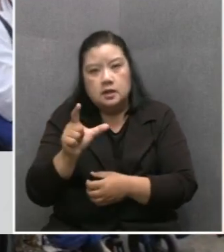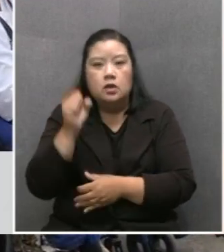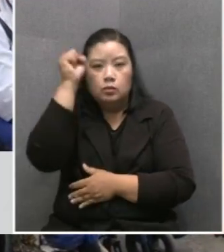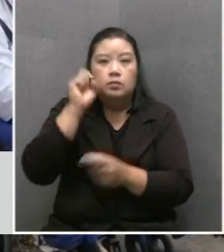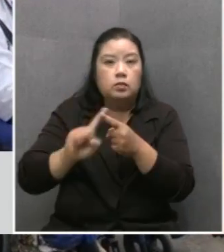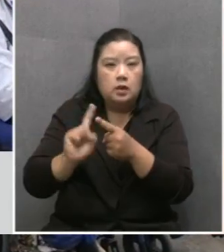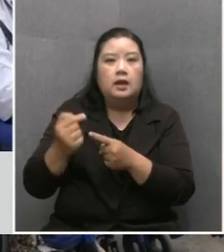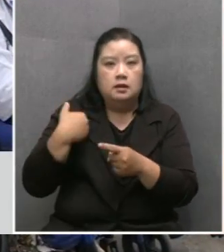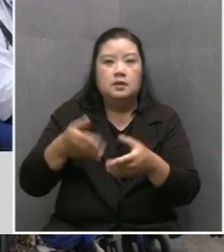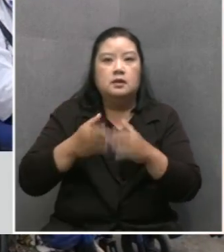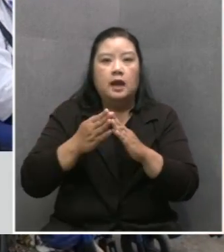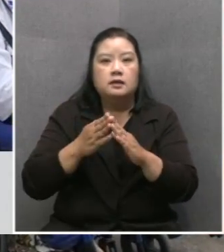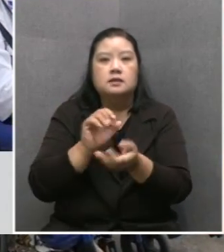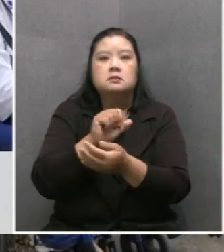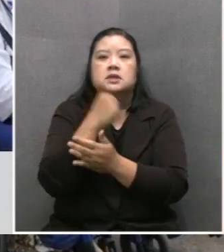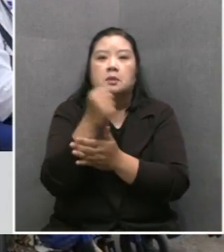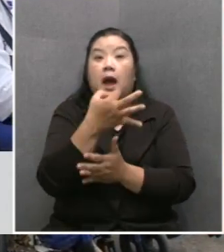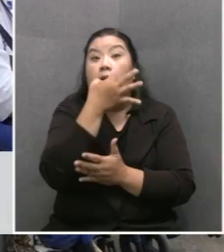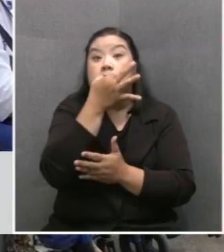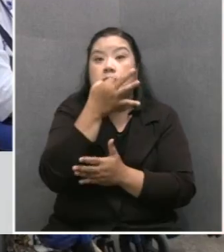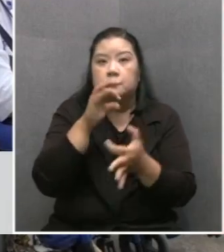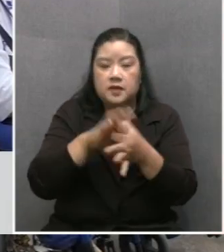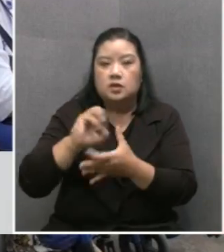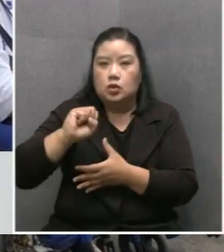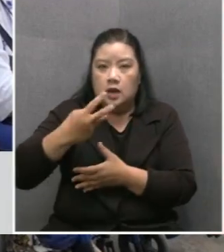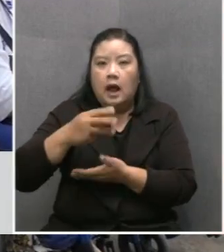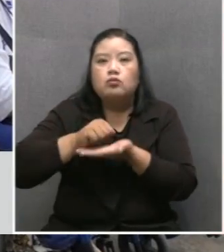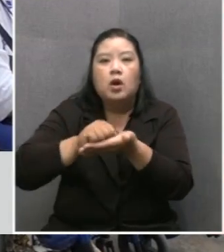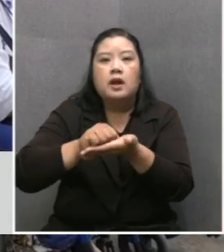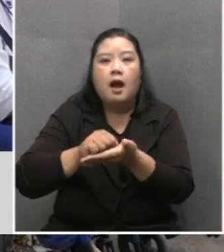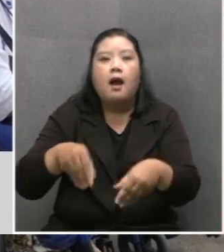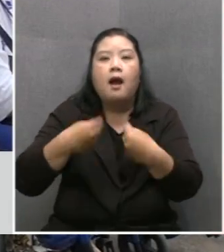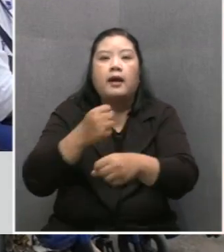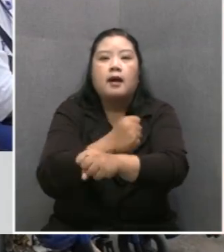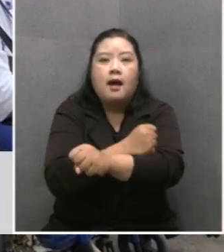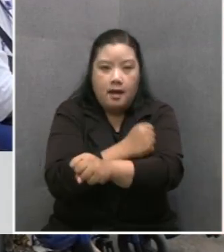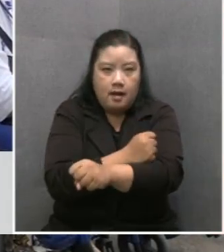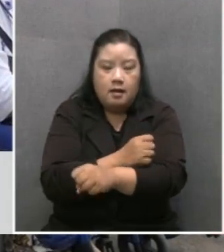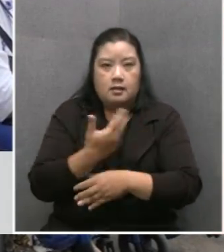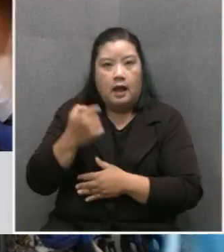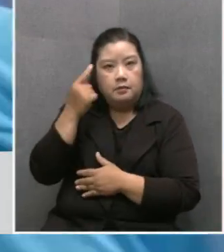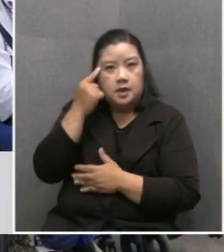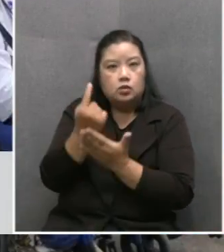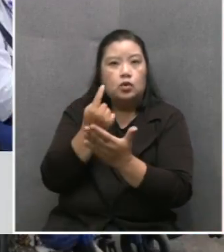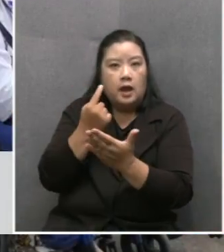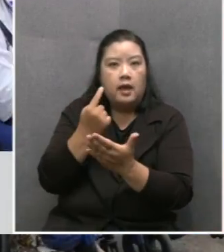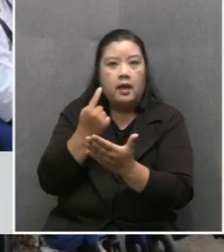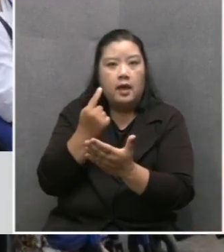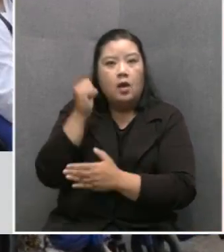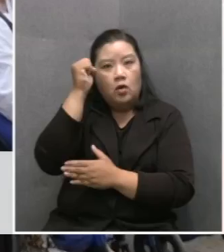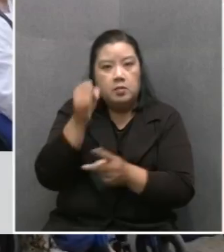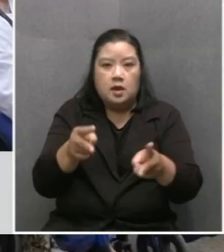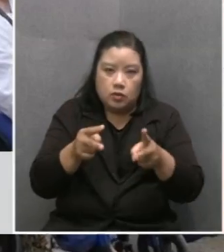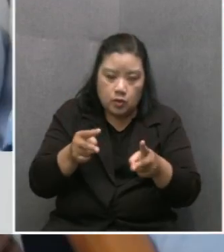ขึ้นมาเพื่อเป็นตัวแทนเรียกร้องด้านสวัสดิการให้กับคนกลุ่มนี้นโยบายนี้มีตัวแทนคนขับรถรับจ้างสาธารณะ